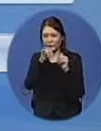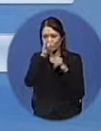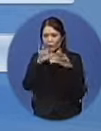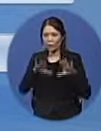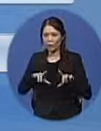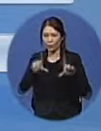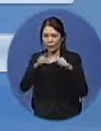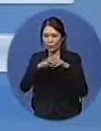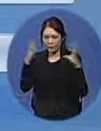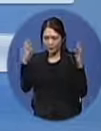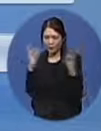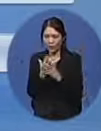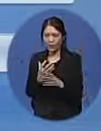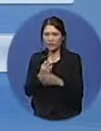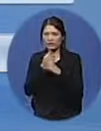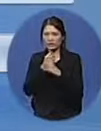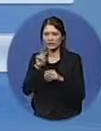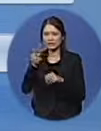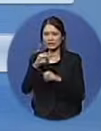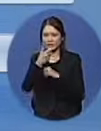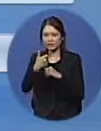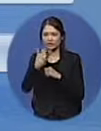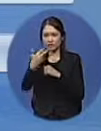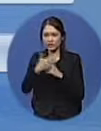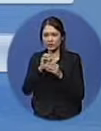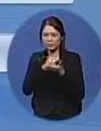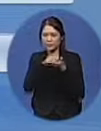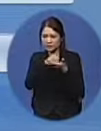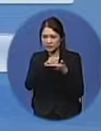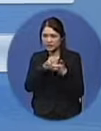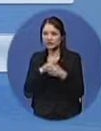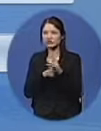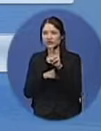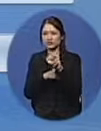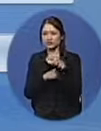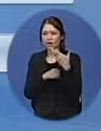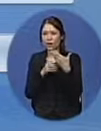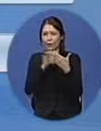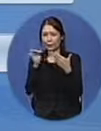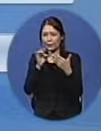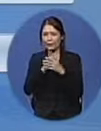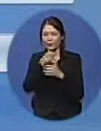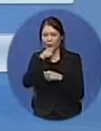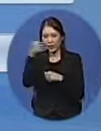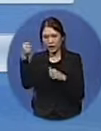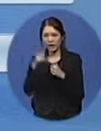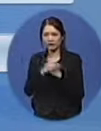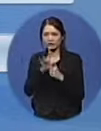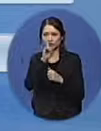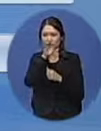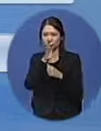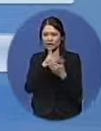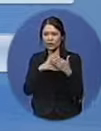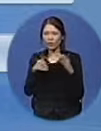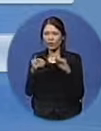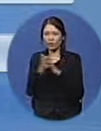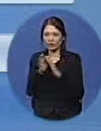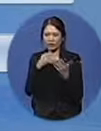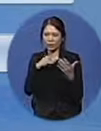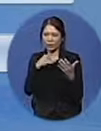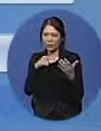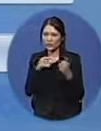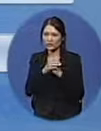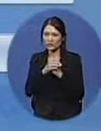올해는 모두 258명이 지원한 가운데 29명이 합격했으며 중앙공무원 교육원에서 오는